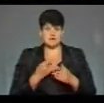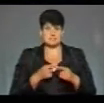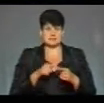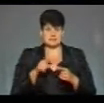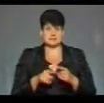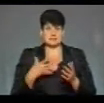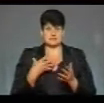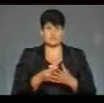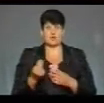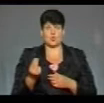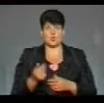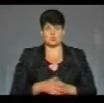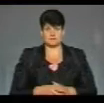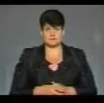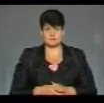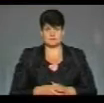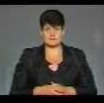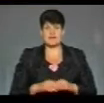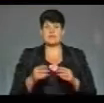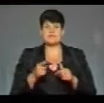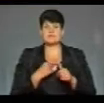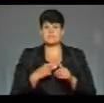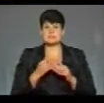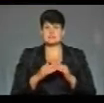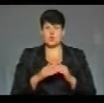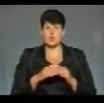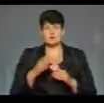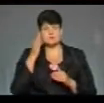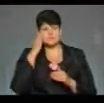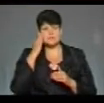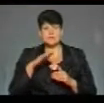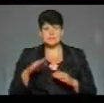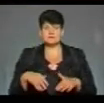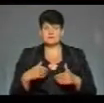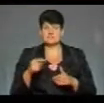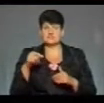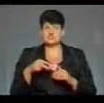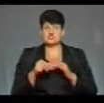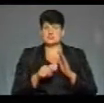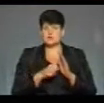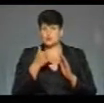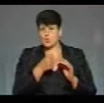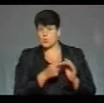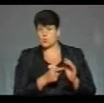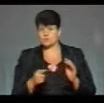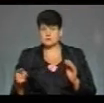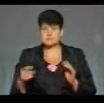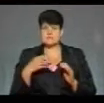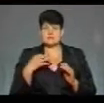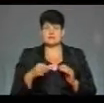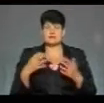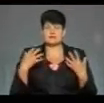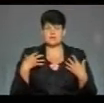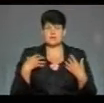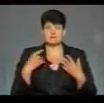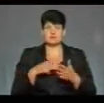свої власні гроші. Іменними стипендіями обдарованих дітей відзначають з 2016 року, повідомила начальник Тернопільського